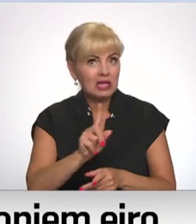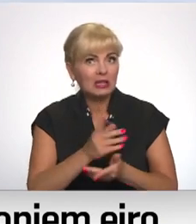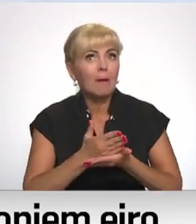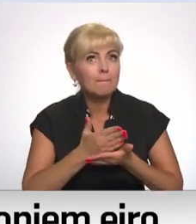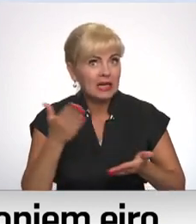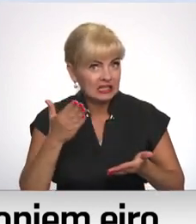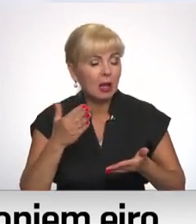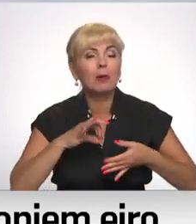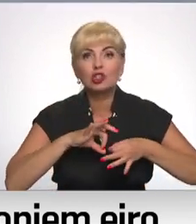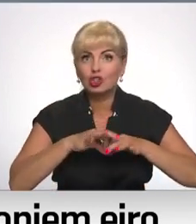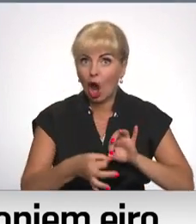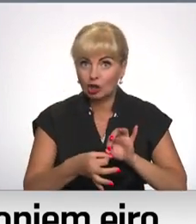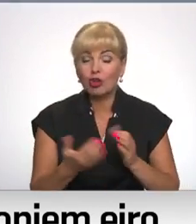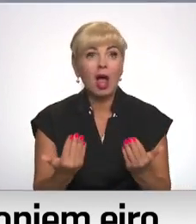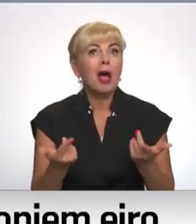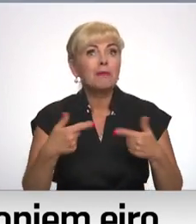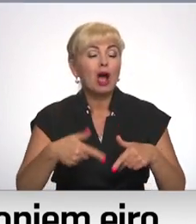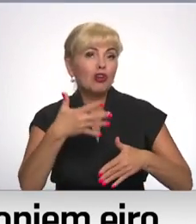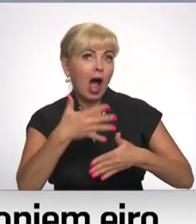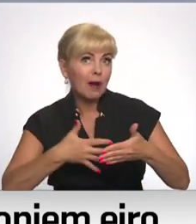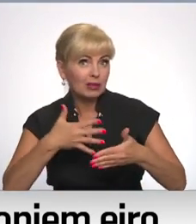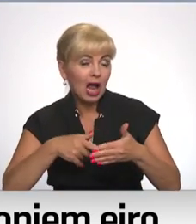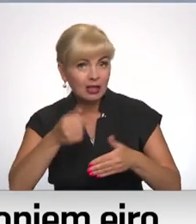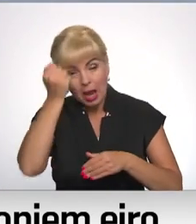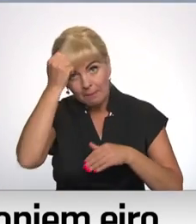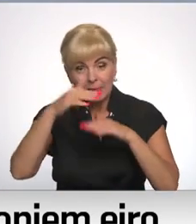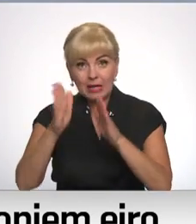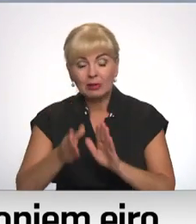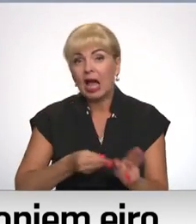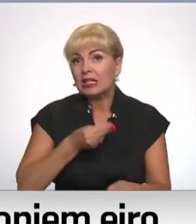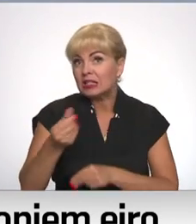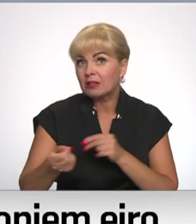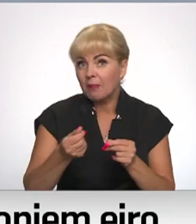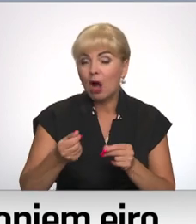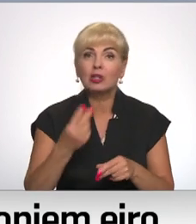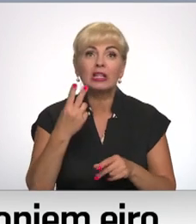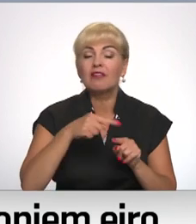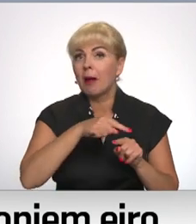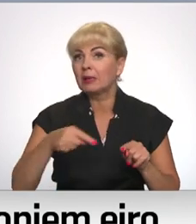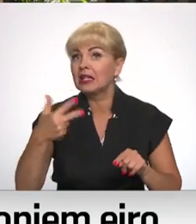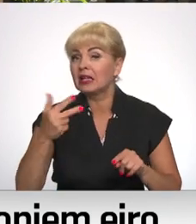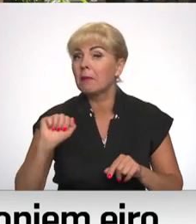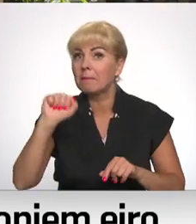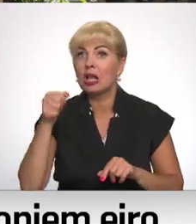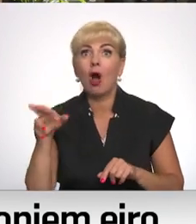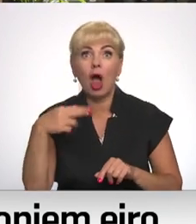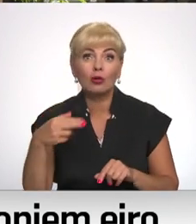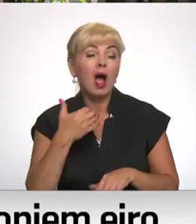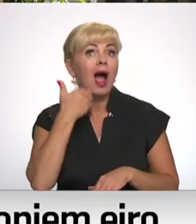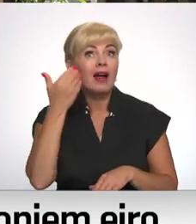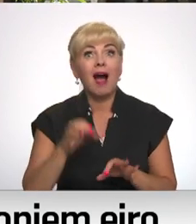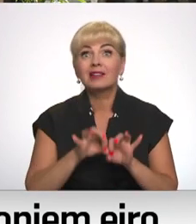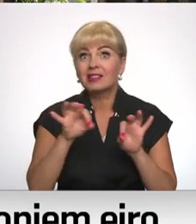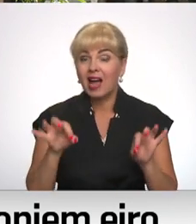un sarežģīti, un pēc pašreizējām aplēsēm pieminekļa likvidēšana izmaksās ap 2 līdz 3 miljoniem eiro. Kad sāksies